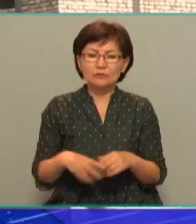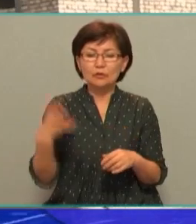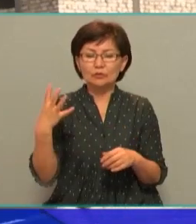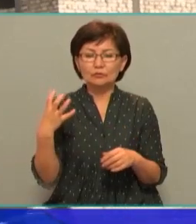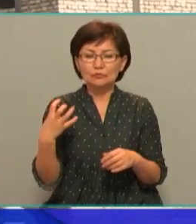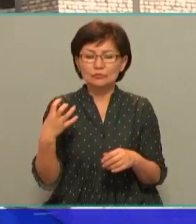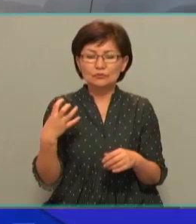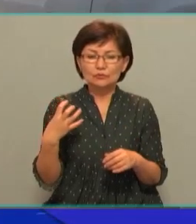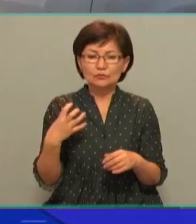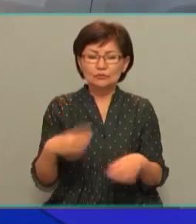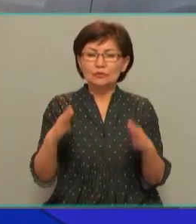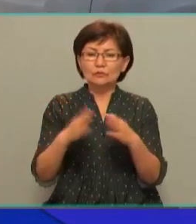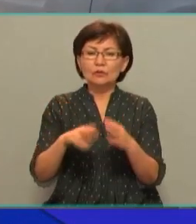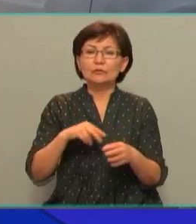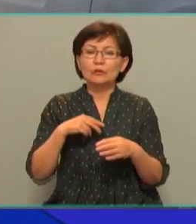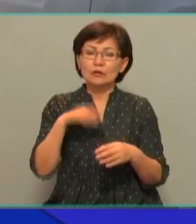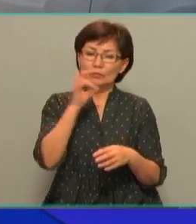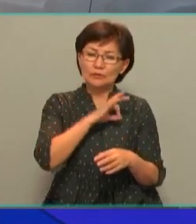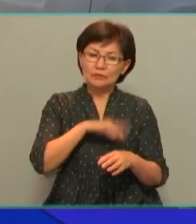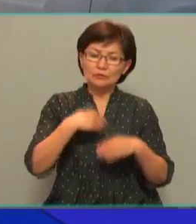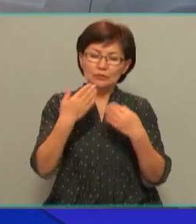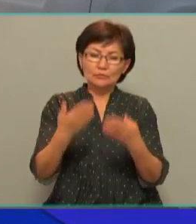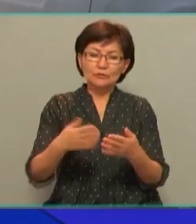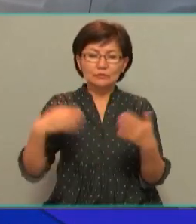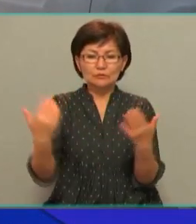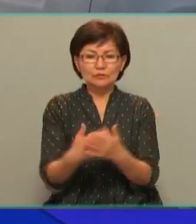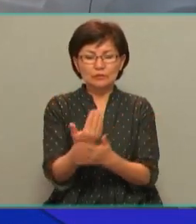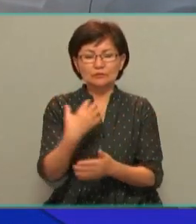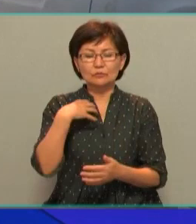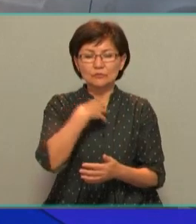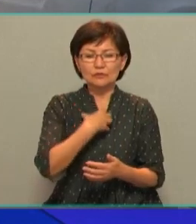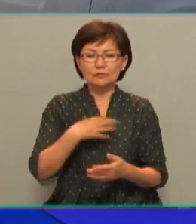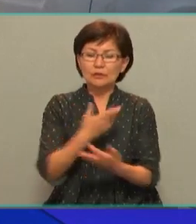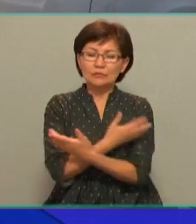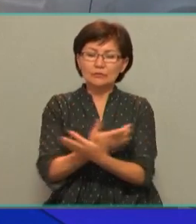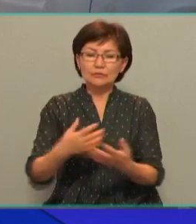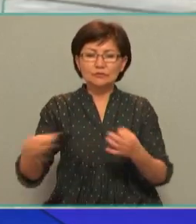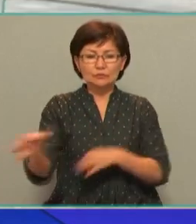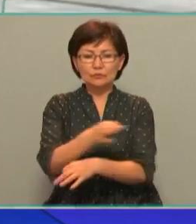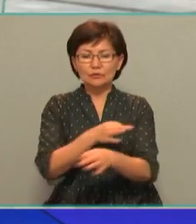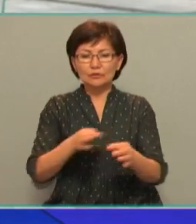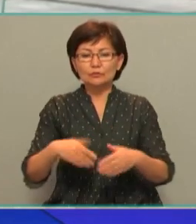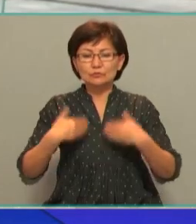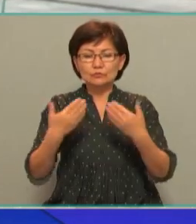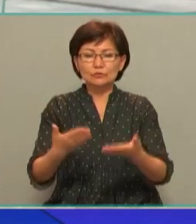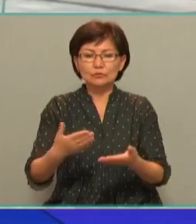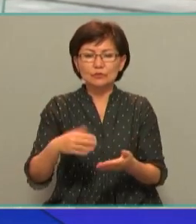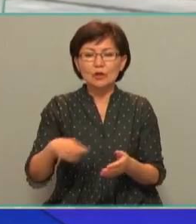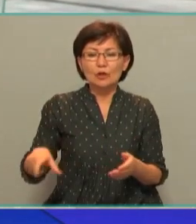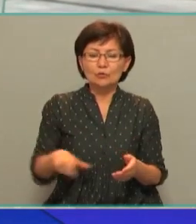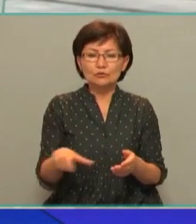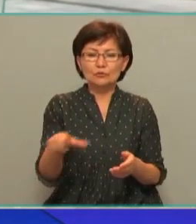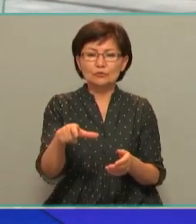пайдалануға берілді. Ал тозығы жеткен аялдамаларды жаңарту мақсатында бірнеше эскиздік жобалар ұсынылды. Сондай-ақ Қошқарата өзен